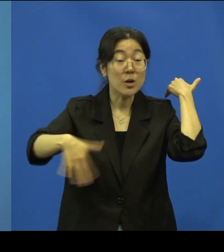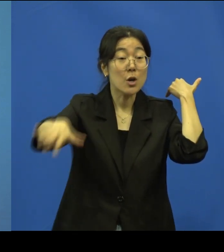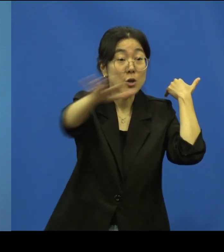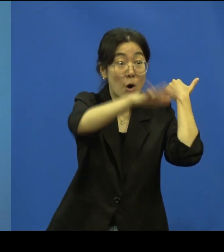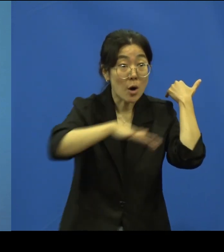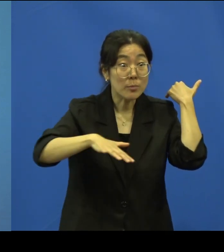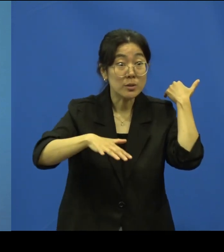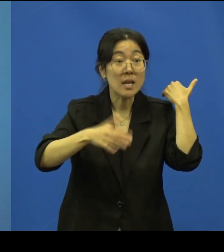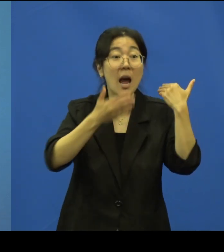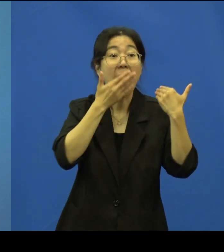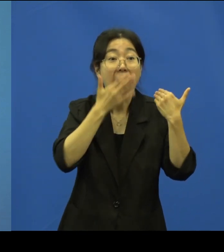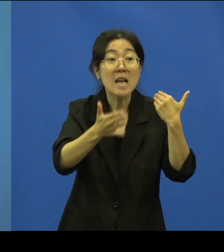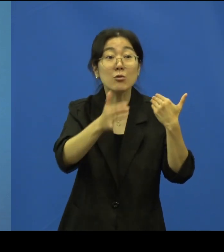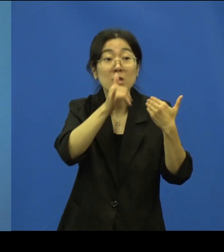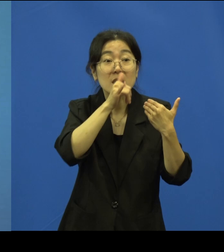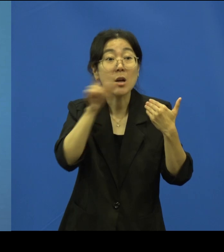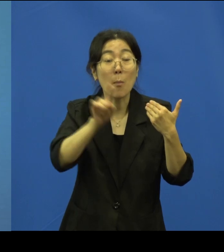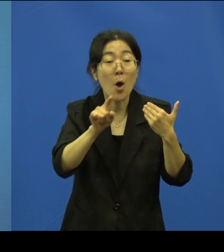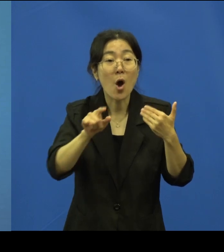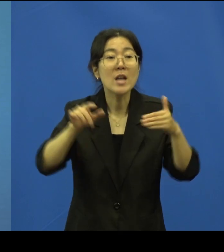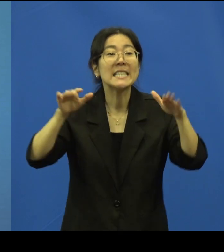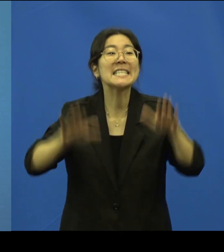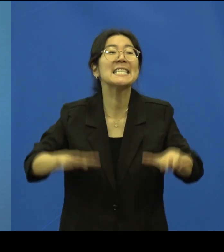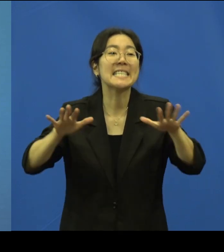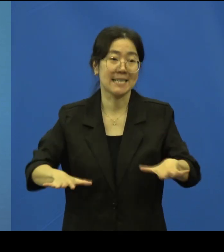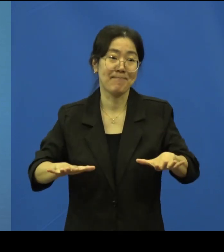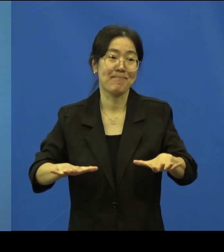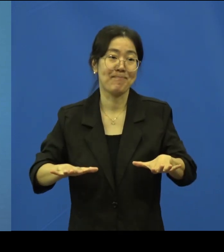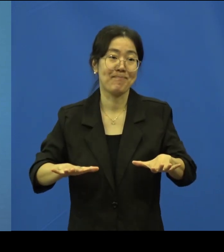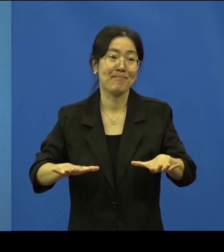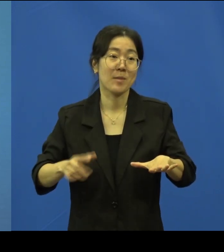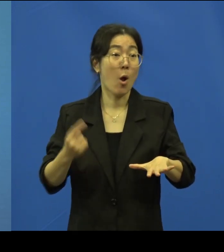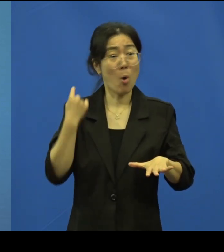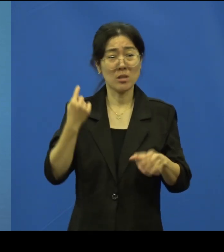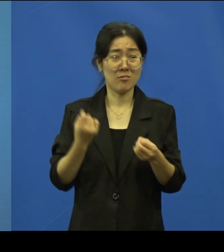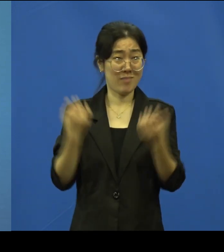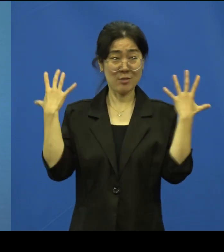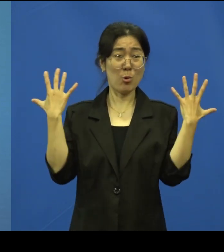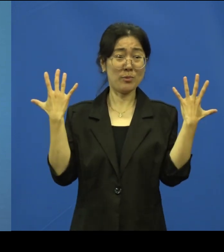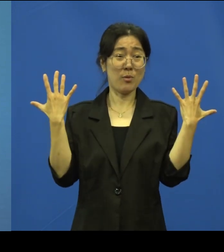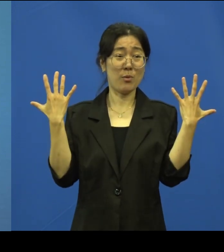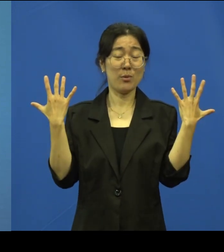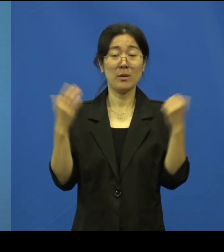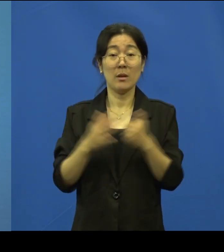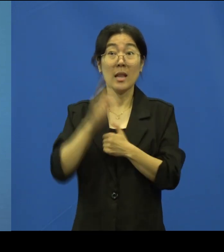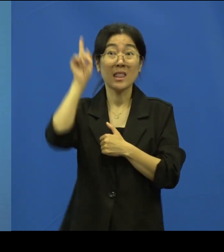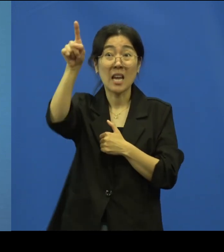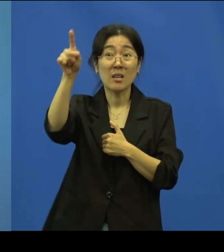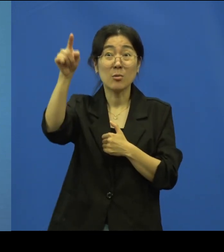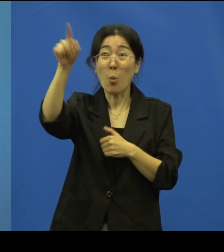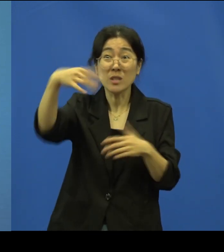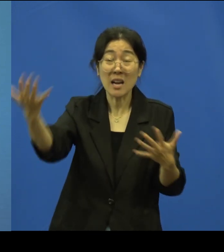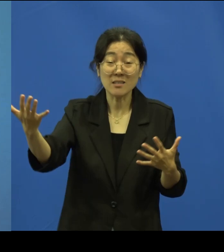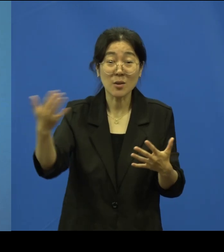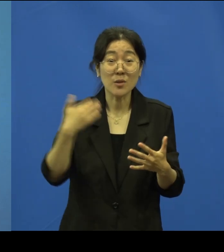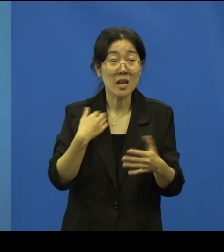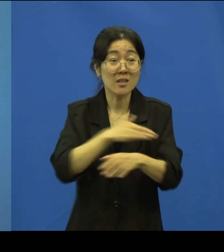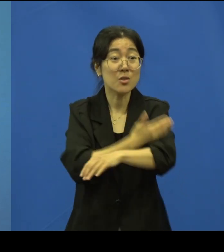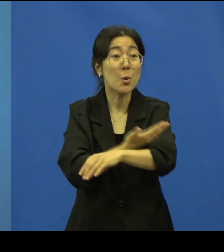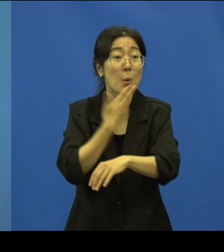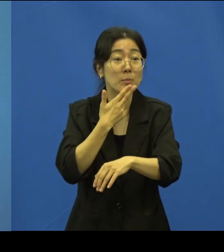지금뿐입니다. 우리에게는 오늘, 현재, 지금이 전부죠. 그리고 지금이 모여서,